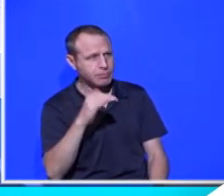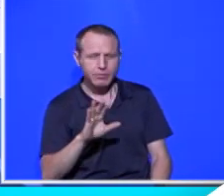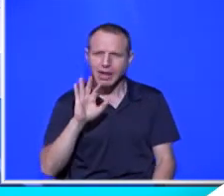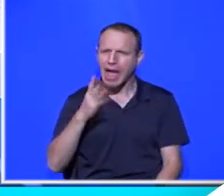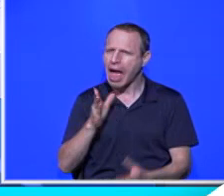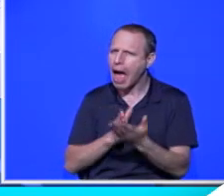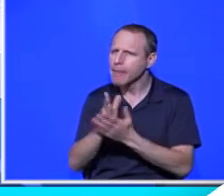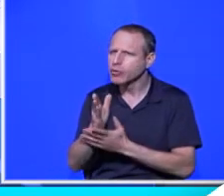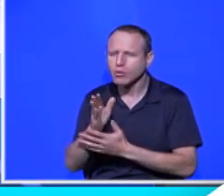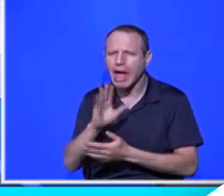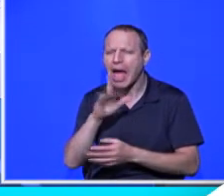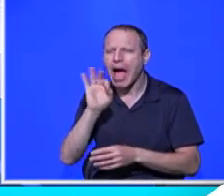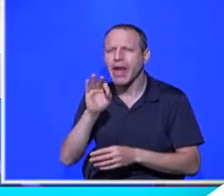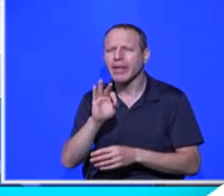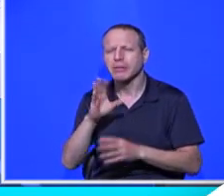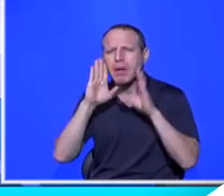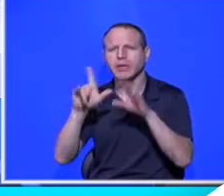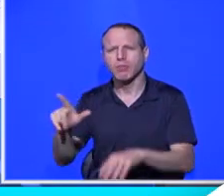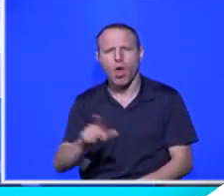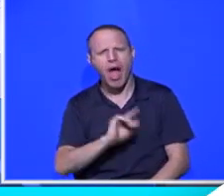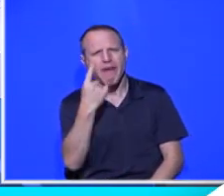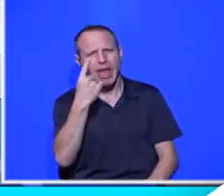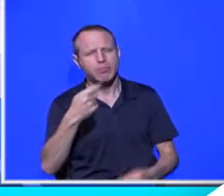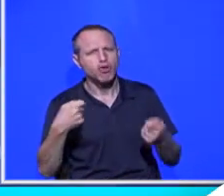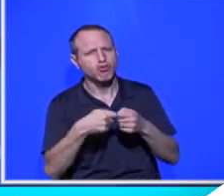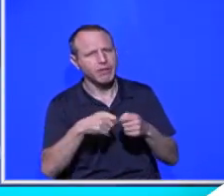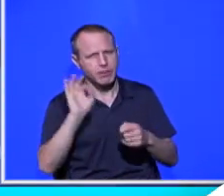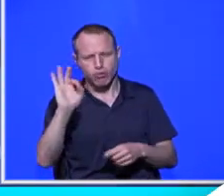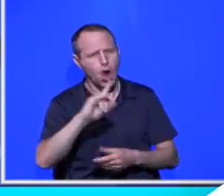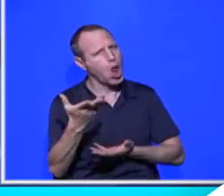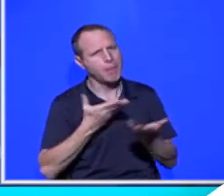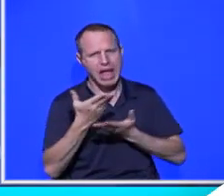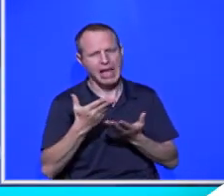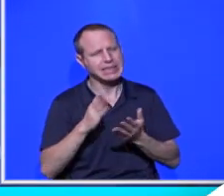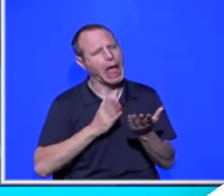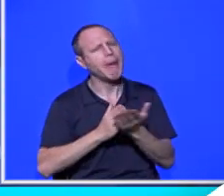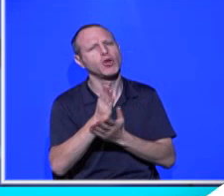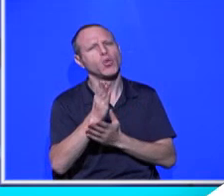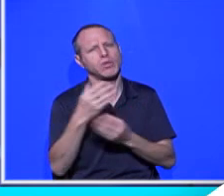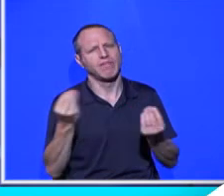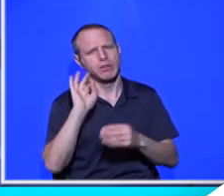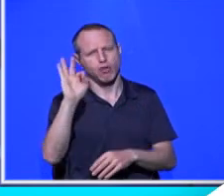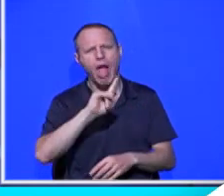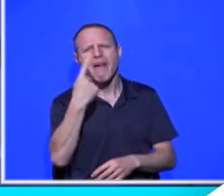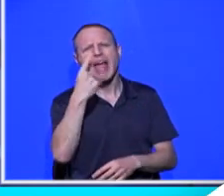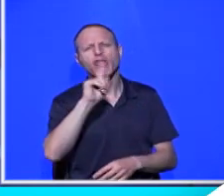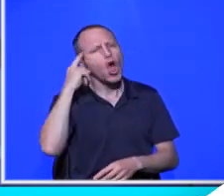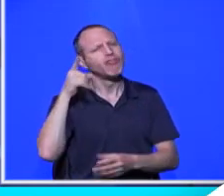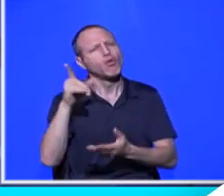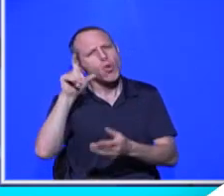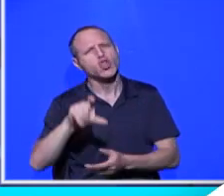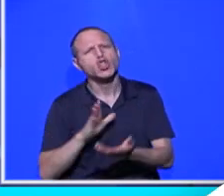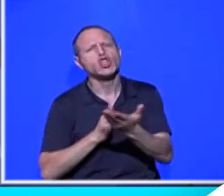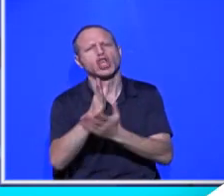נתניהו בתוך, איך עדיין מאמינים לו? אף אחד מהשותפים שלו לא מייחס אמינות לדבריו. אף אחד מהם לא חושב שהוא איש הגון